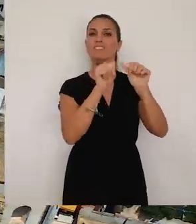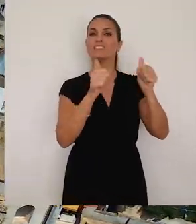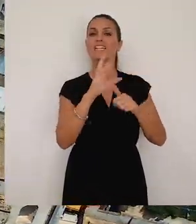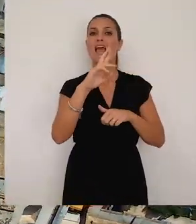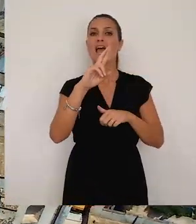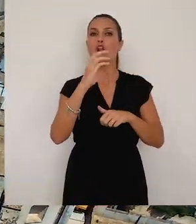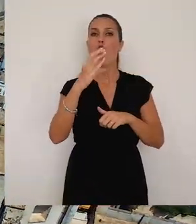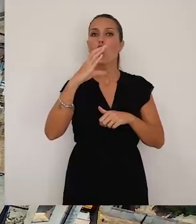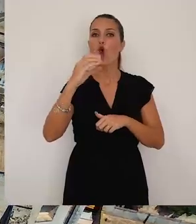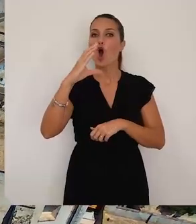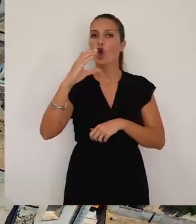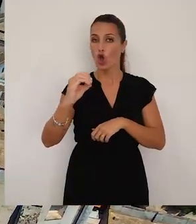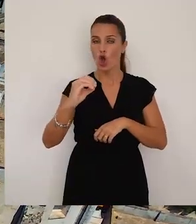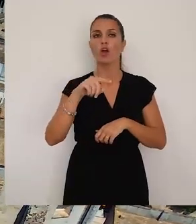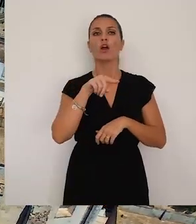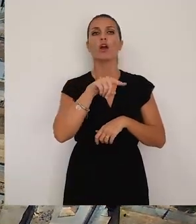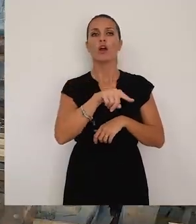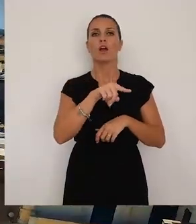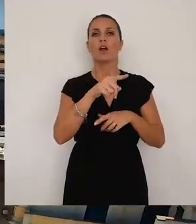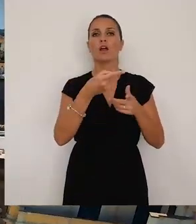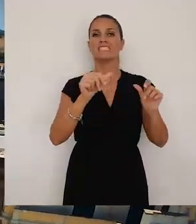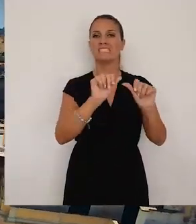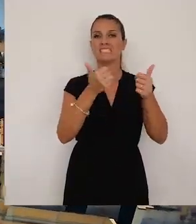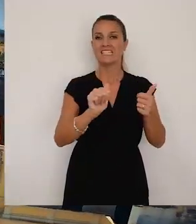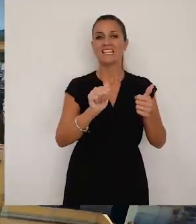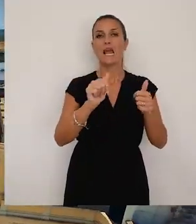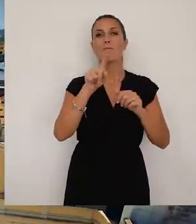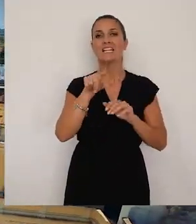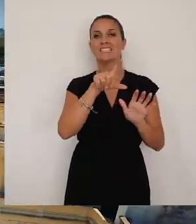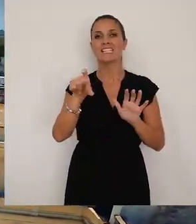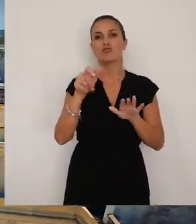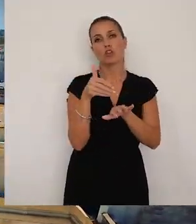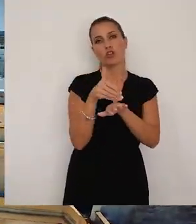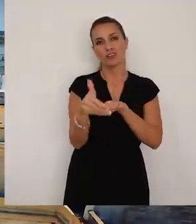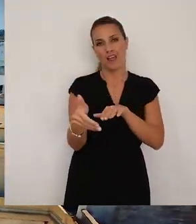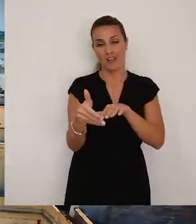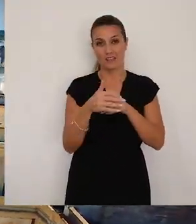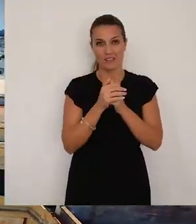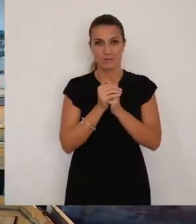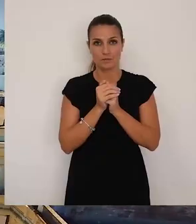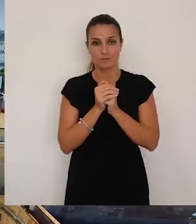fasti del Rococò e si rifà ai sistemi architettonici tardo settecenteschi.